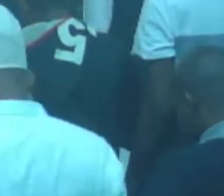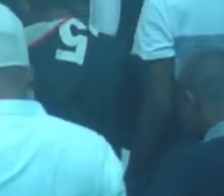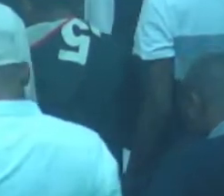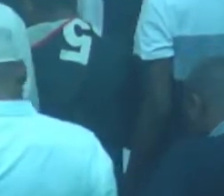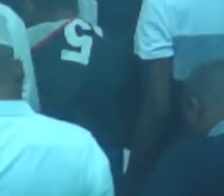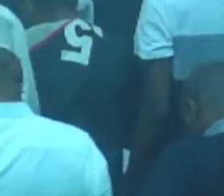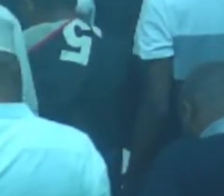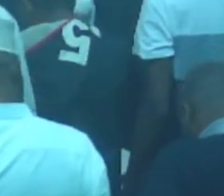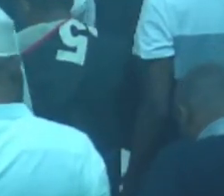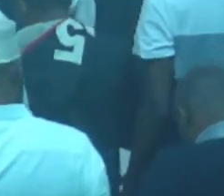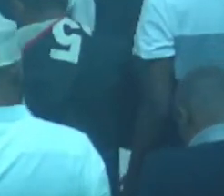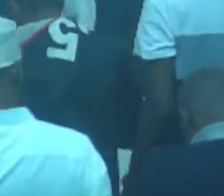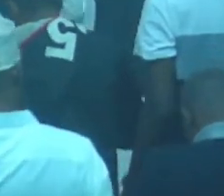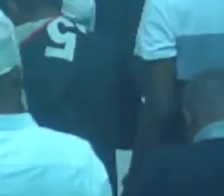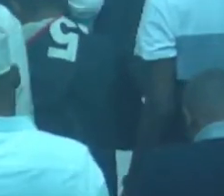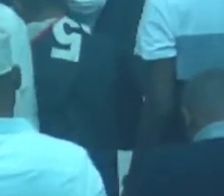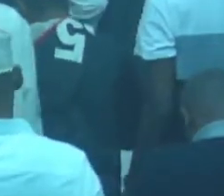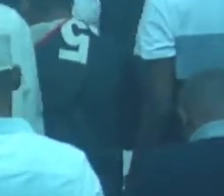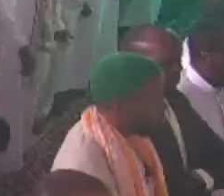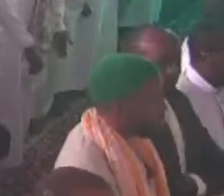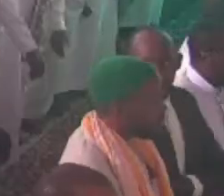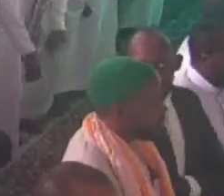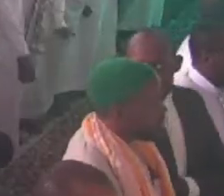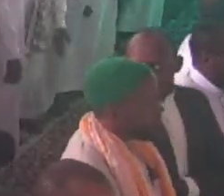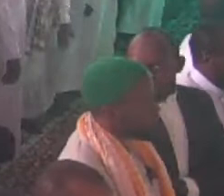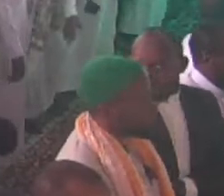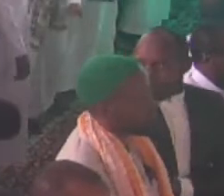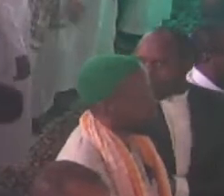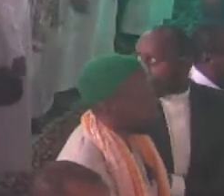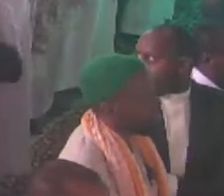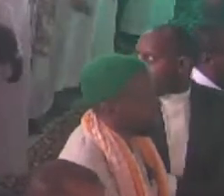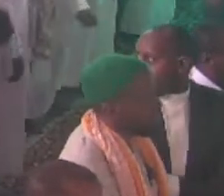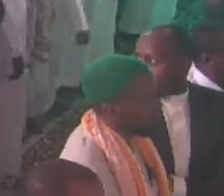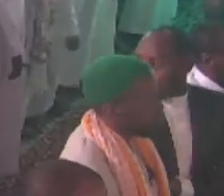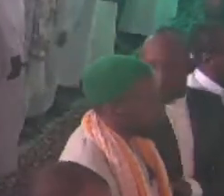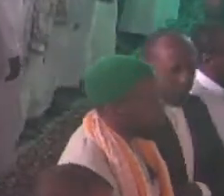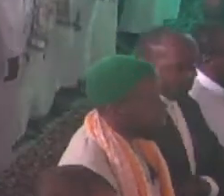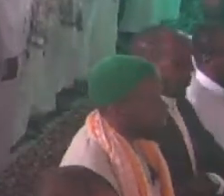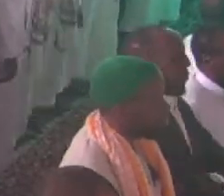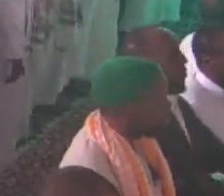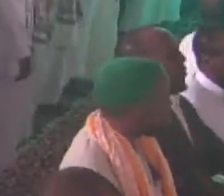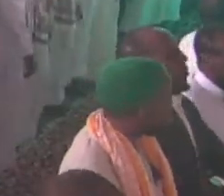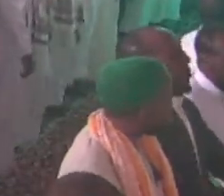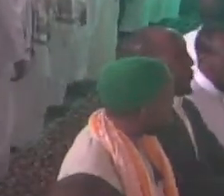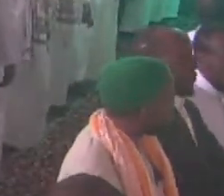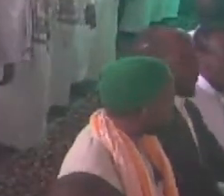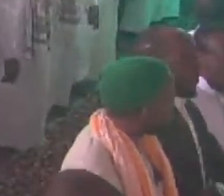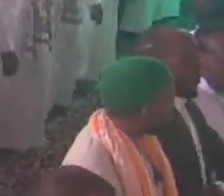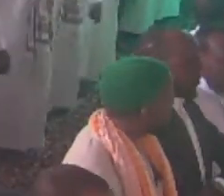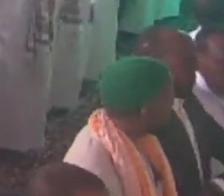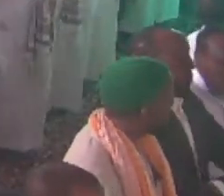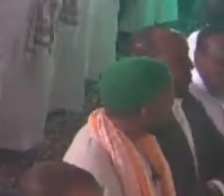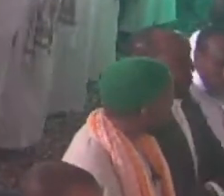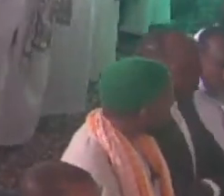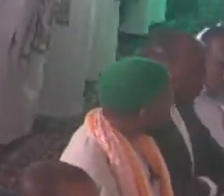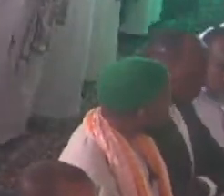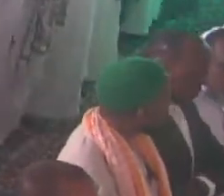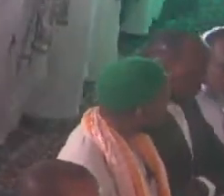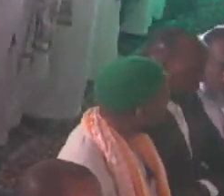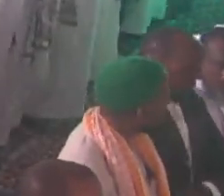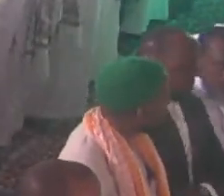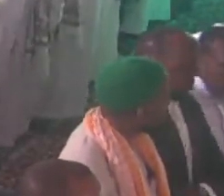أن محمدا رسول الله. حي على الصلاة حي على